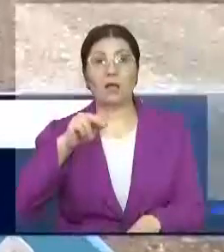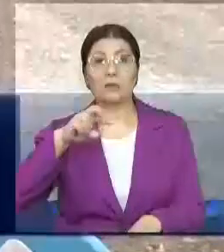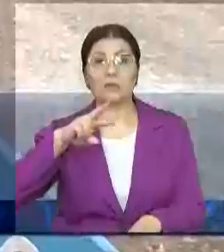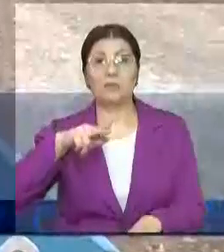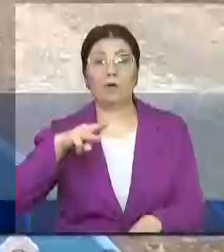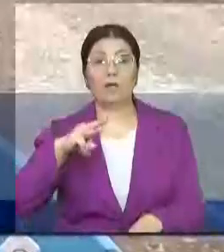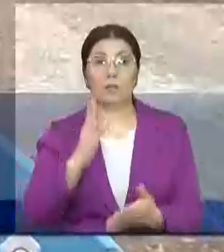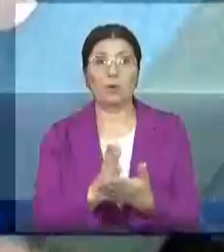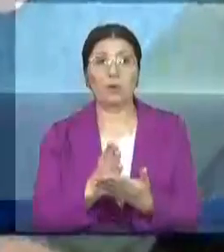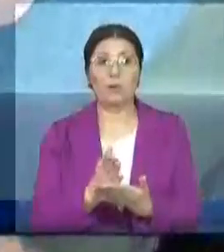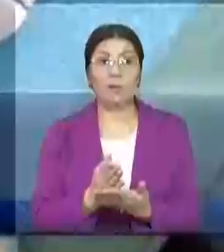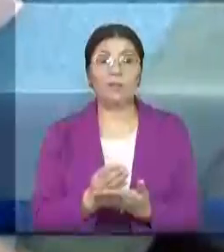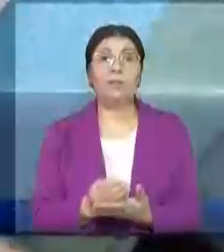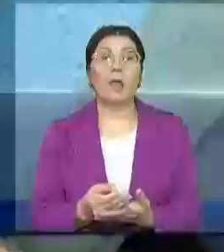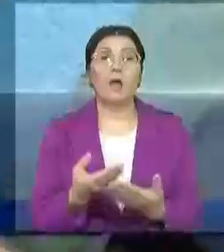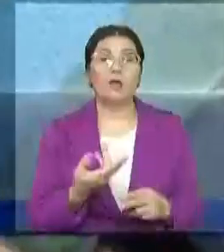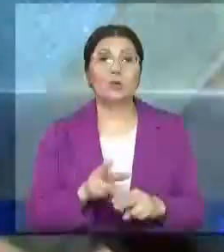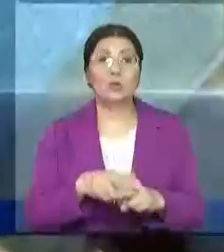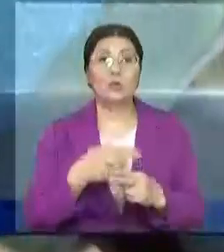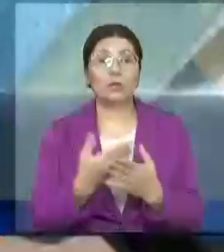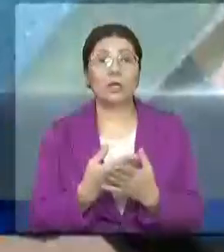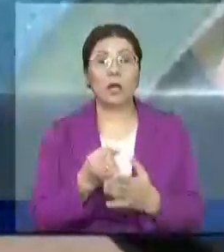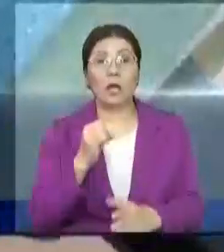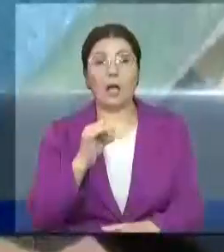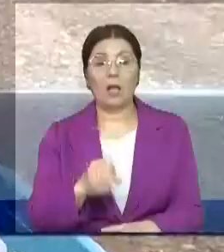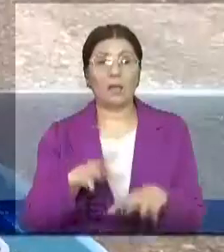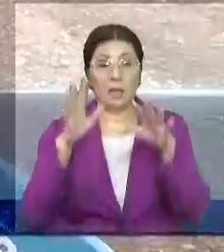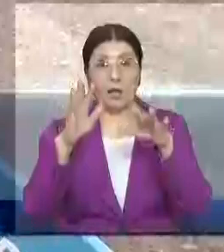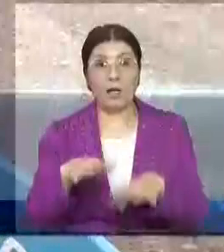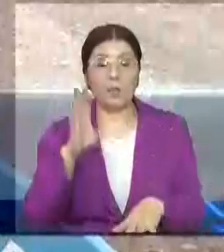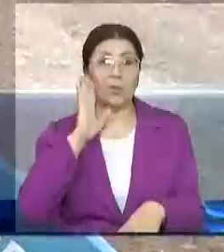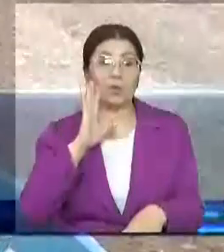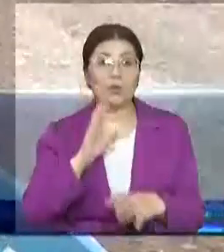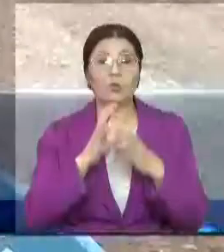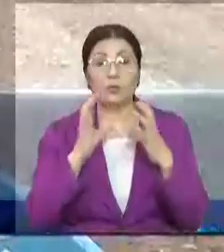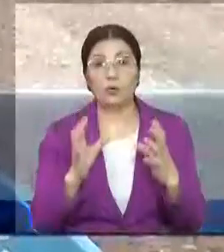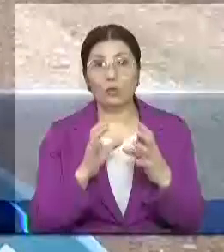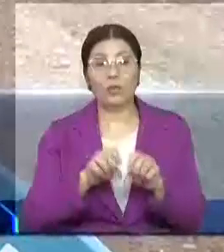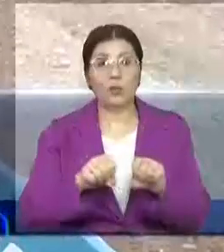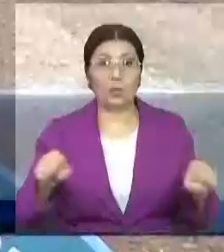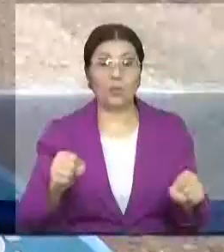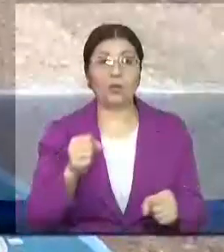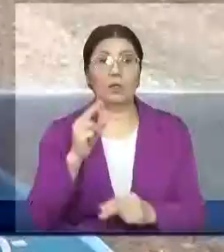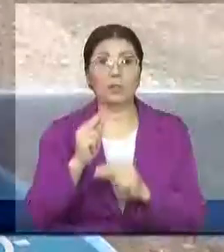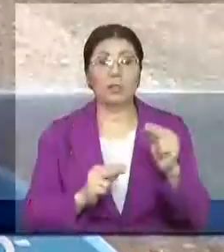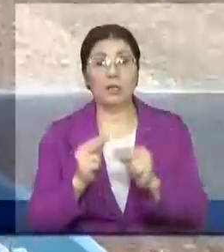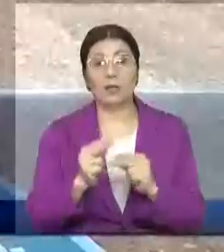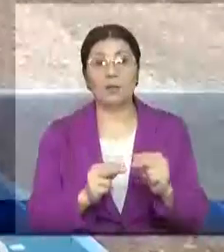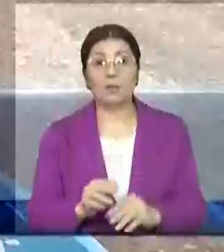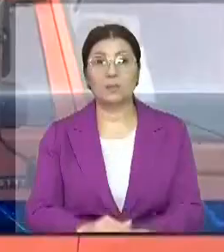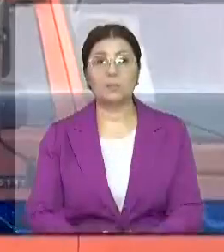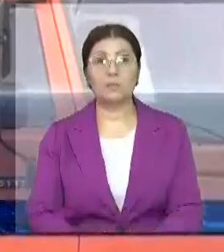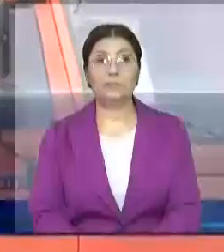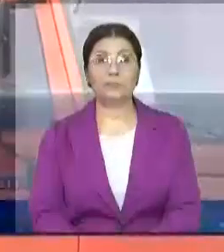төсейміз. Сондай-ақ белгіленген аумақта жол астына қар мен жаңбыр сулары ағып өтетін құбырлар саламыз. Және реставрациялау жұмыстары